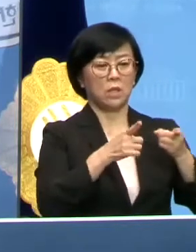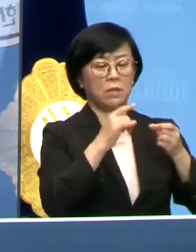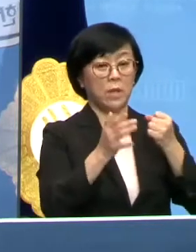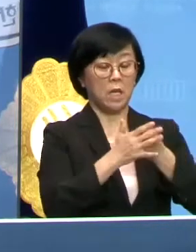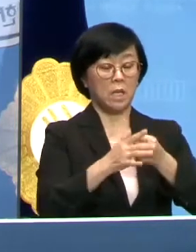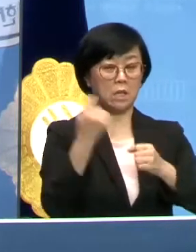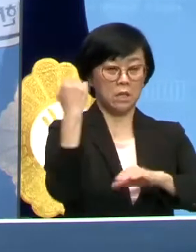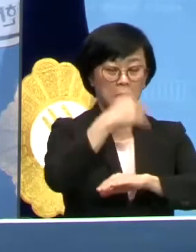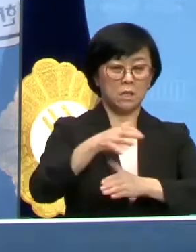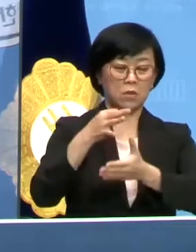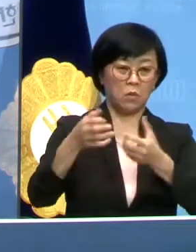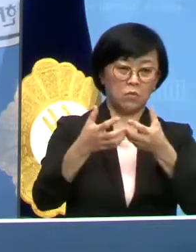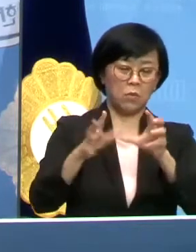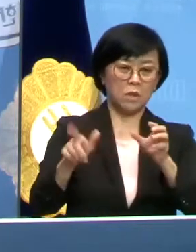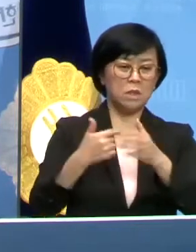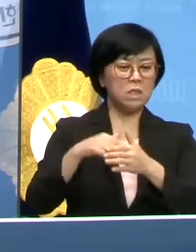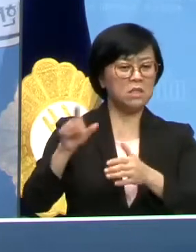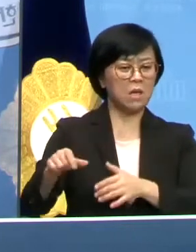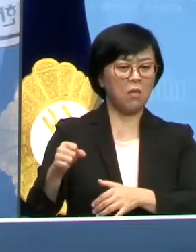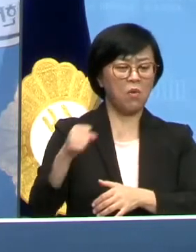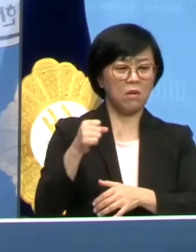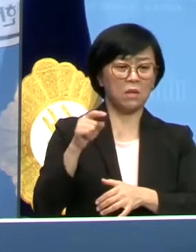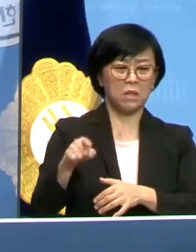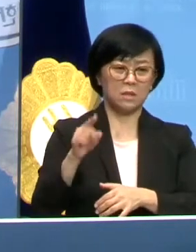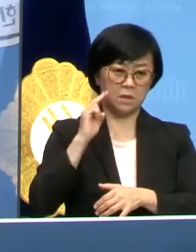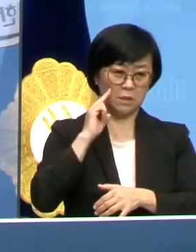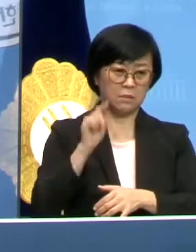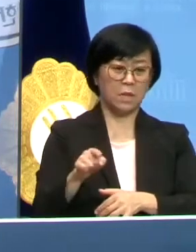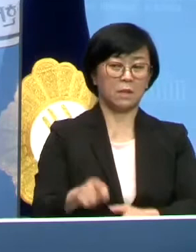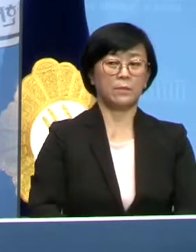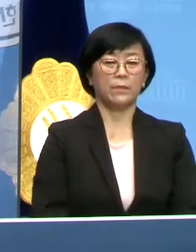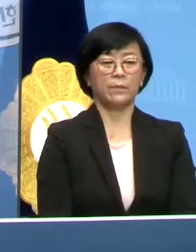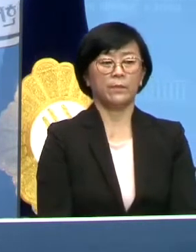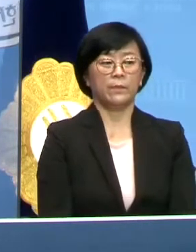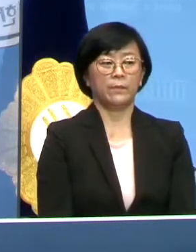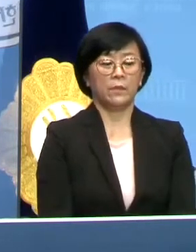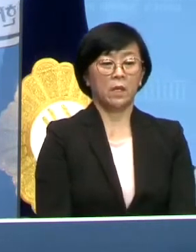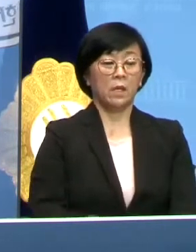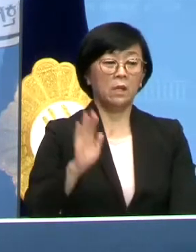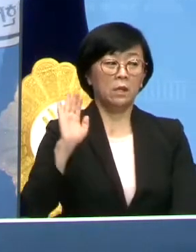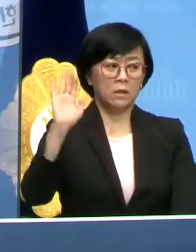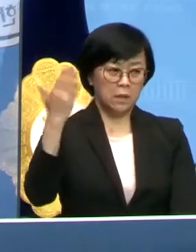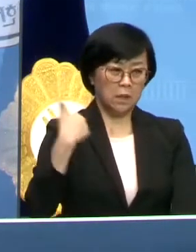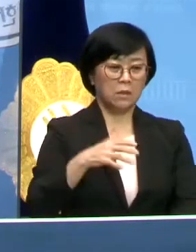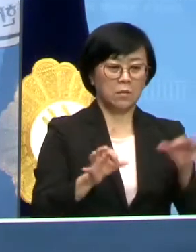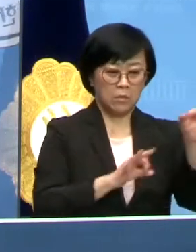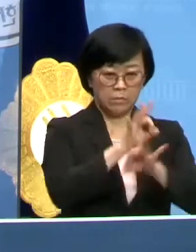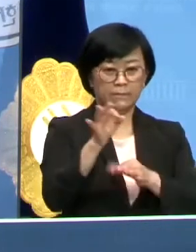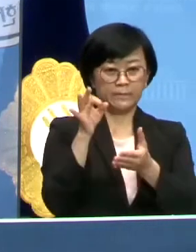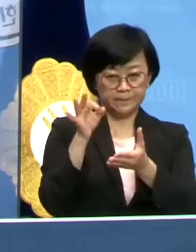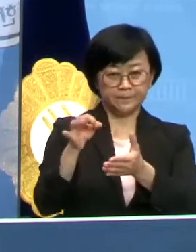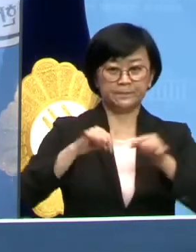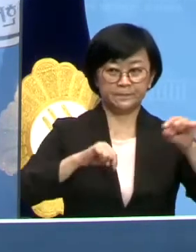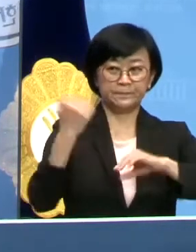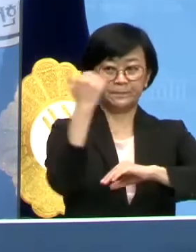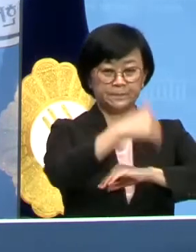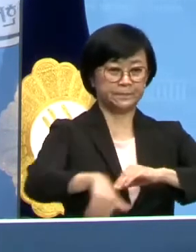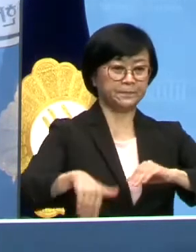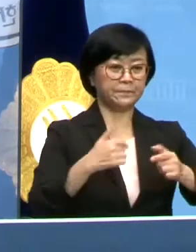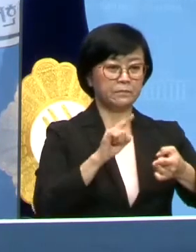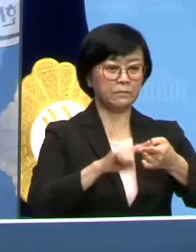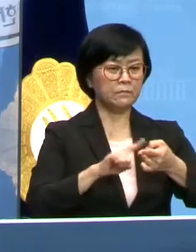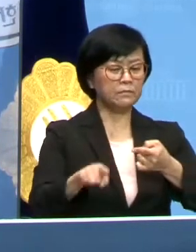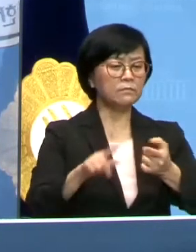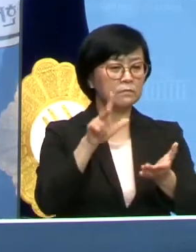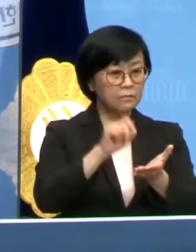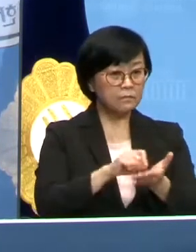통제가 짠 능 막강한 권력을 휘둘러 왔습니다 최근 경제 재정 정책 의 남 맥도